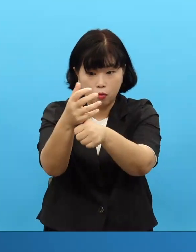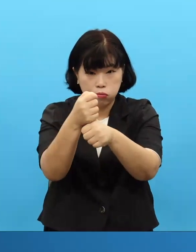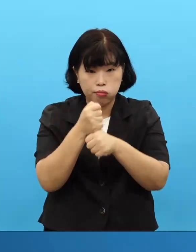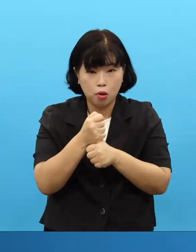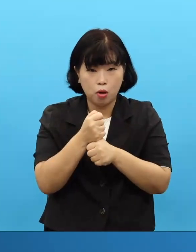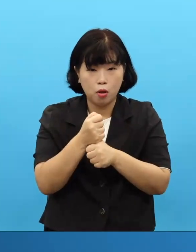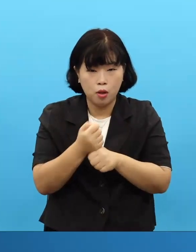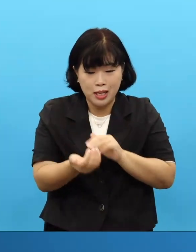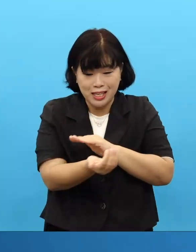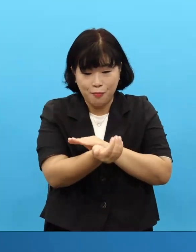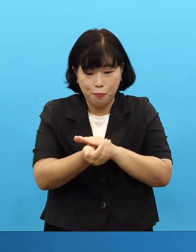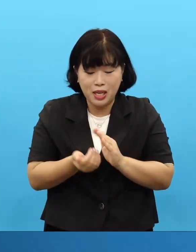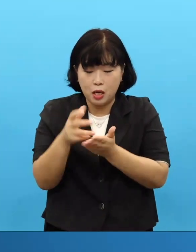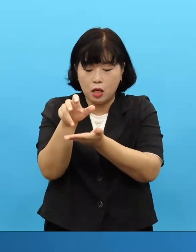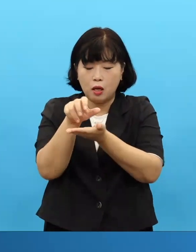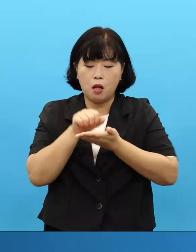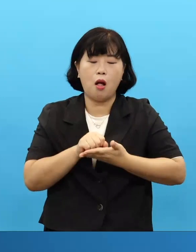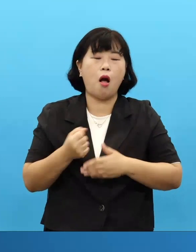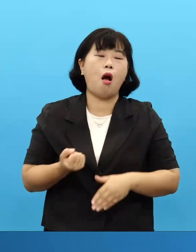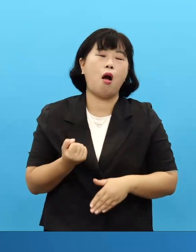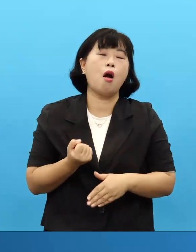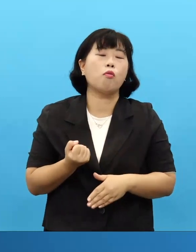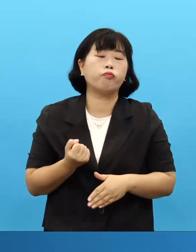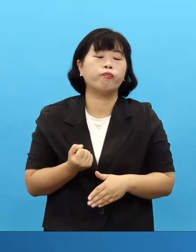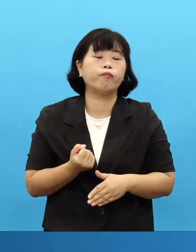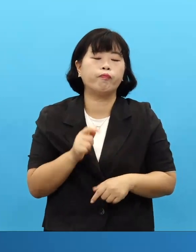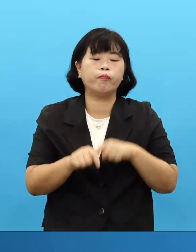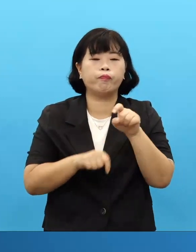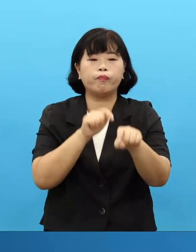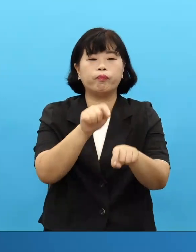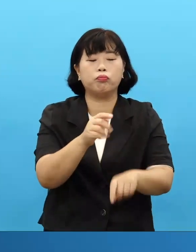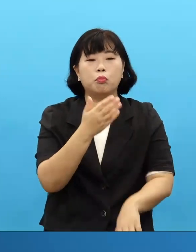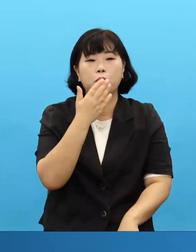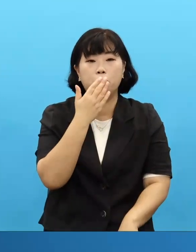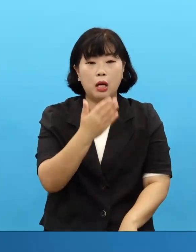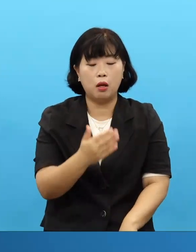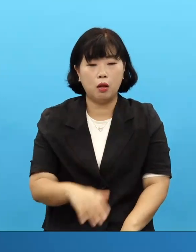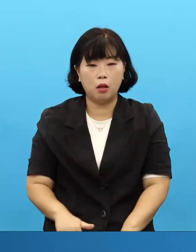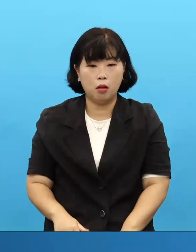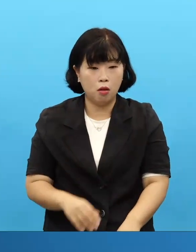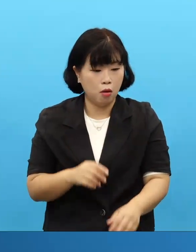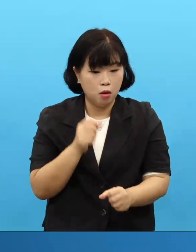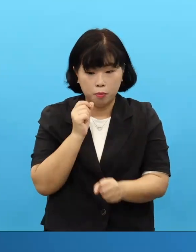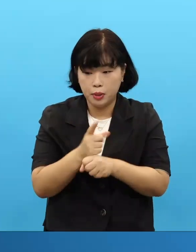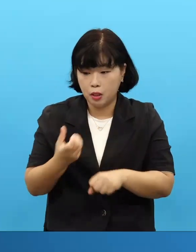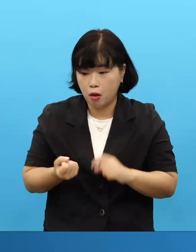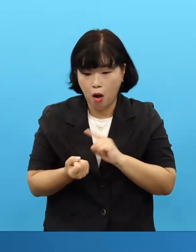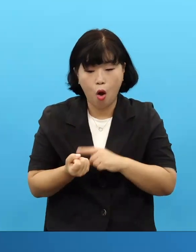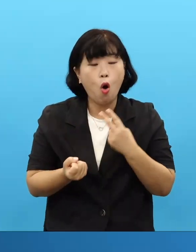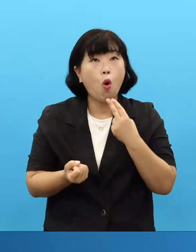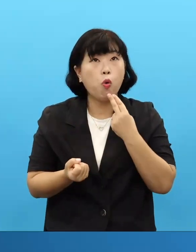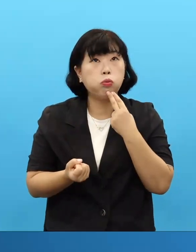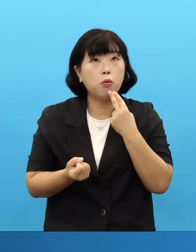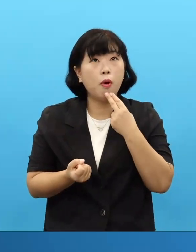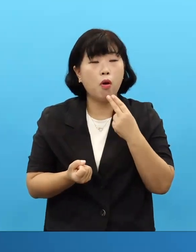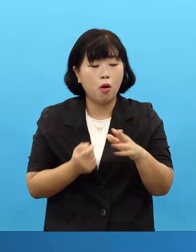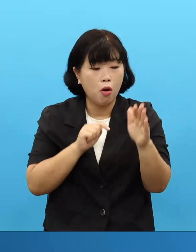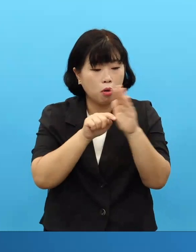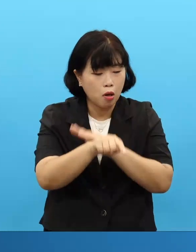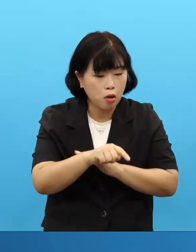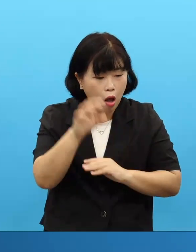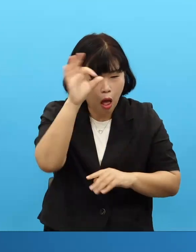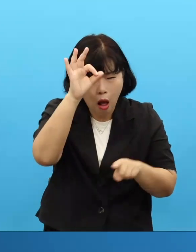안 가졌는데는 찾아야 되잖아요. You have to possess in advance, otherwise you'll have to go out and try to seek it out there. 그래서 말이죠. 뭐,